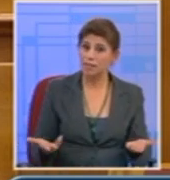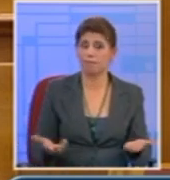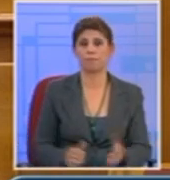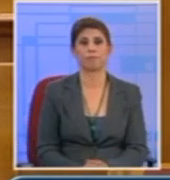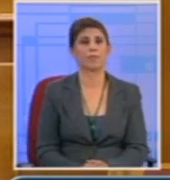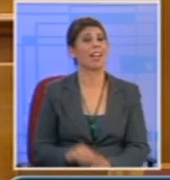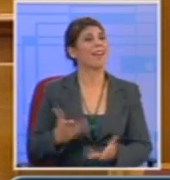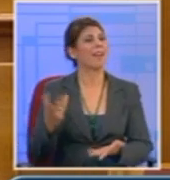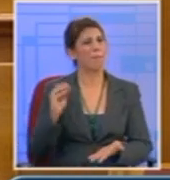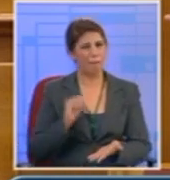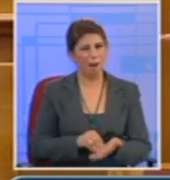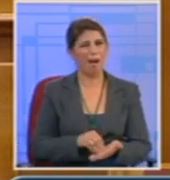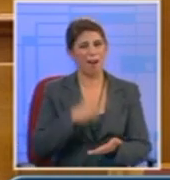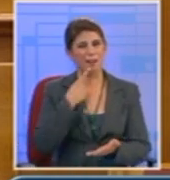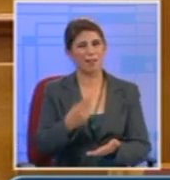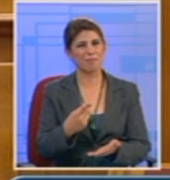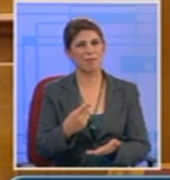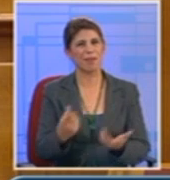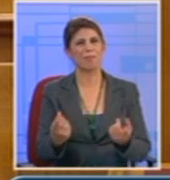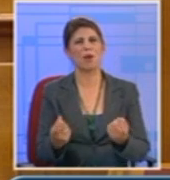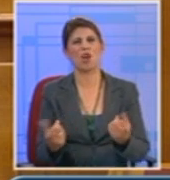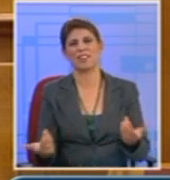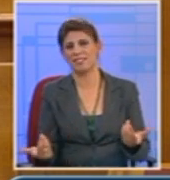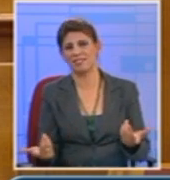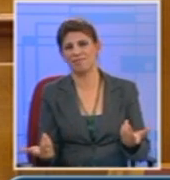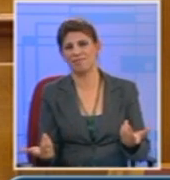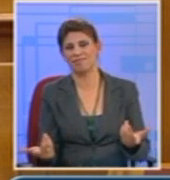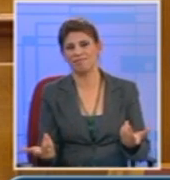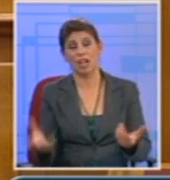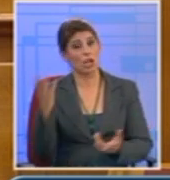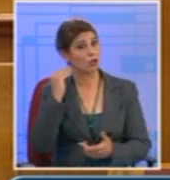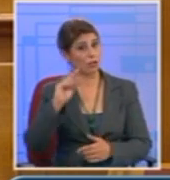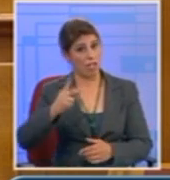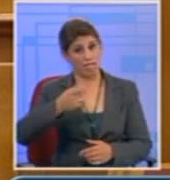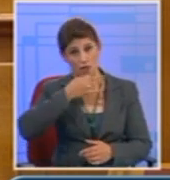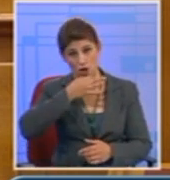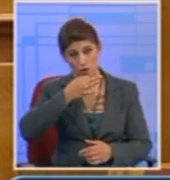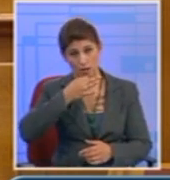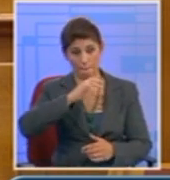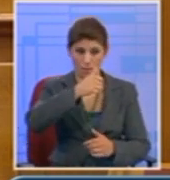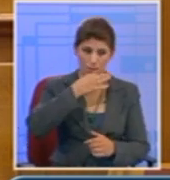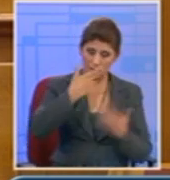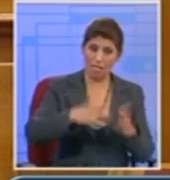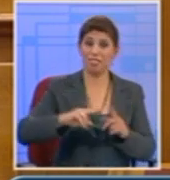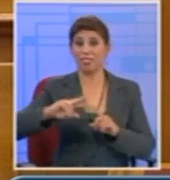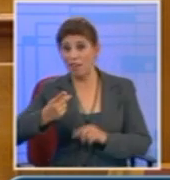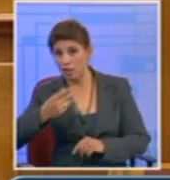ή επανέλαβε τελικά προκλήσεις τον άκουσα στην δευτερολογία του